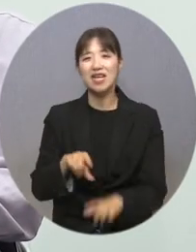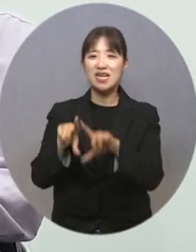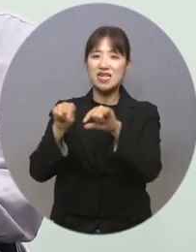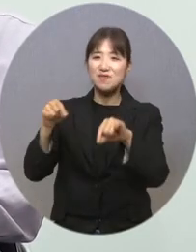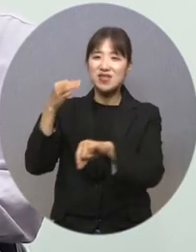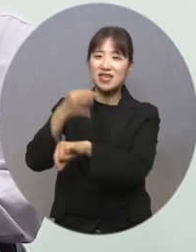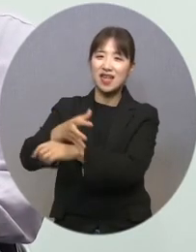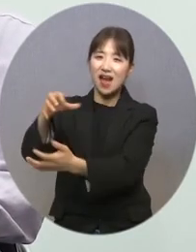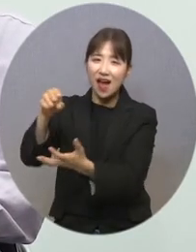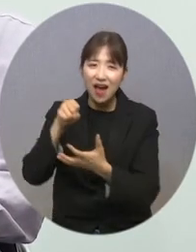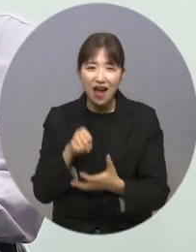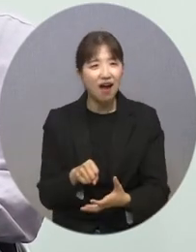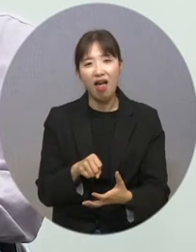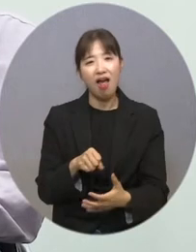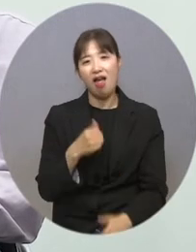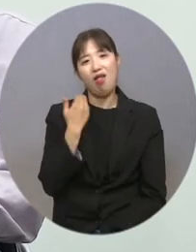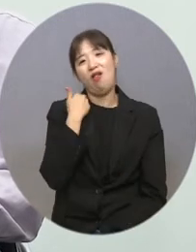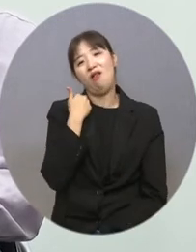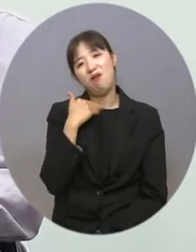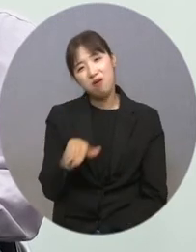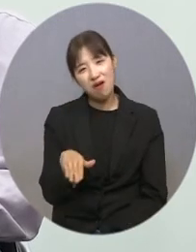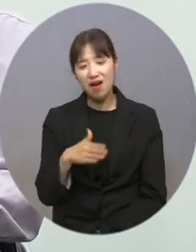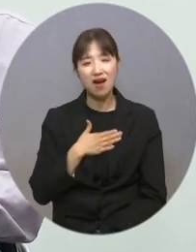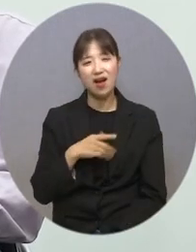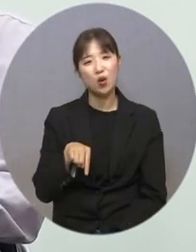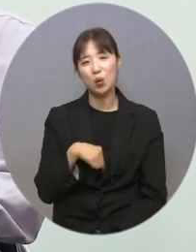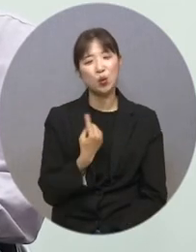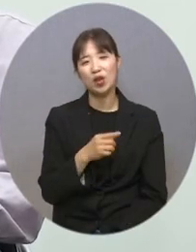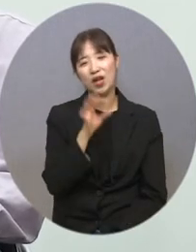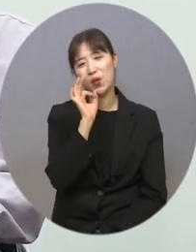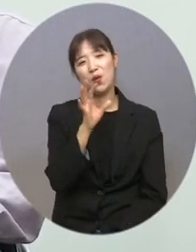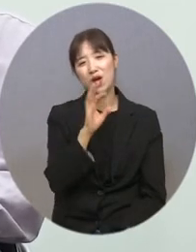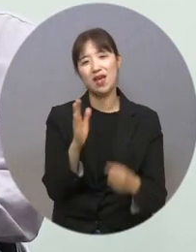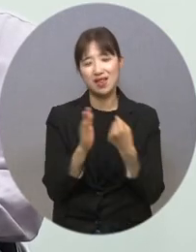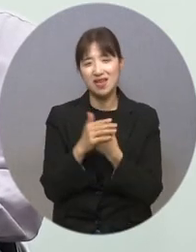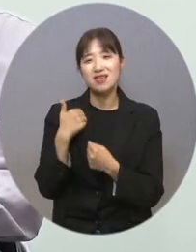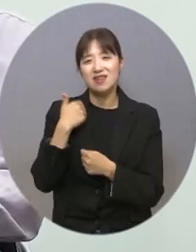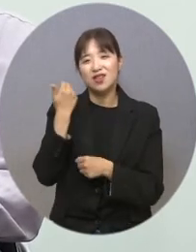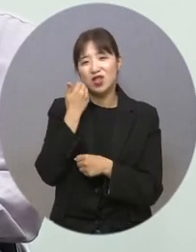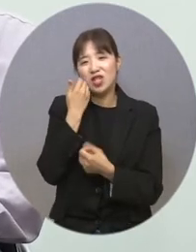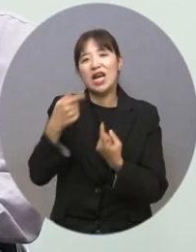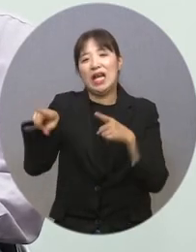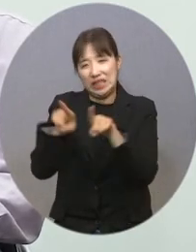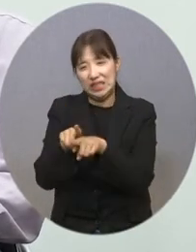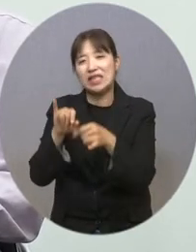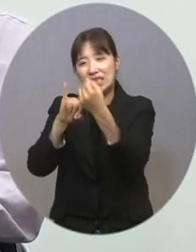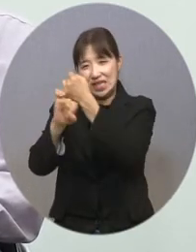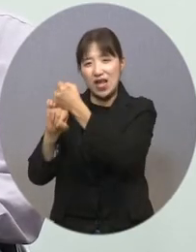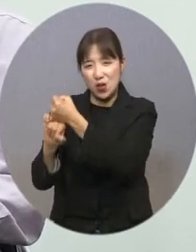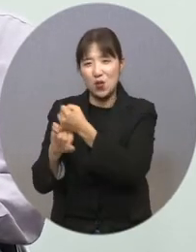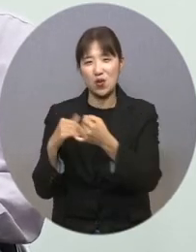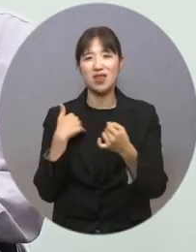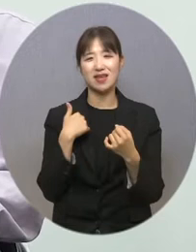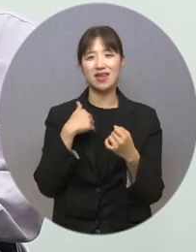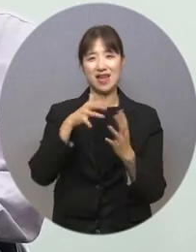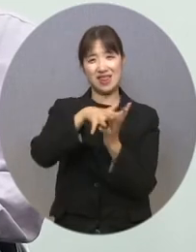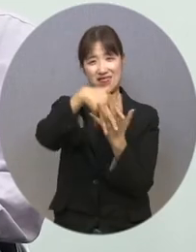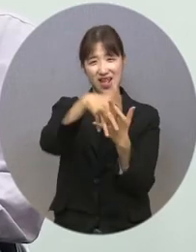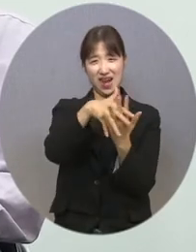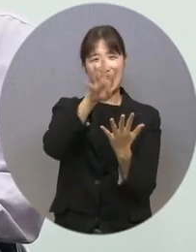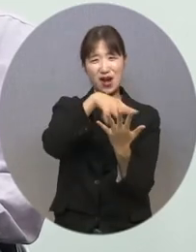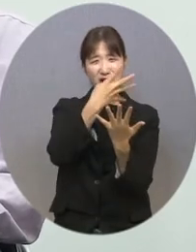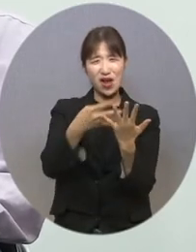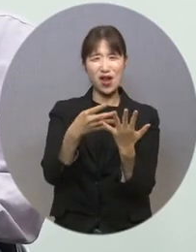오는 것도 없고 그러다 보니까 그냥 누구랑 같이 약속을 잡다 해서 얘는 차들이 약간 캘린더에 약속 외로 가족이